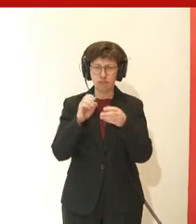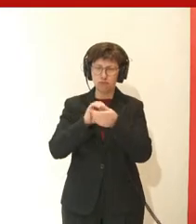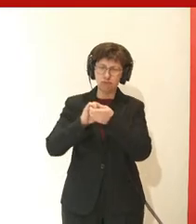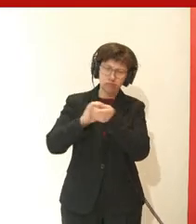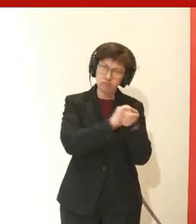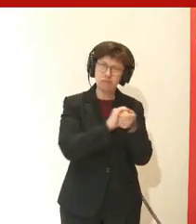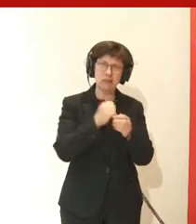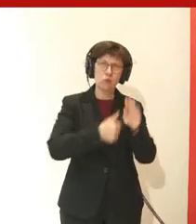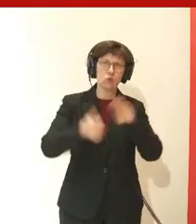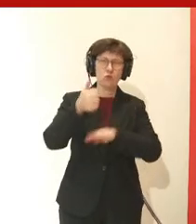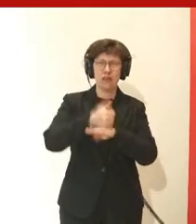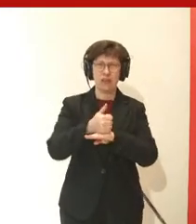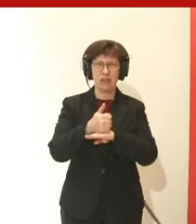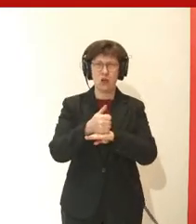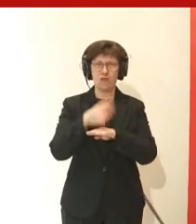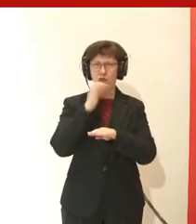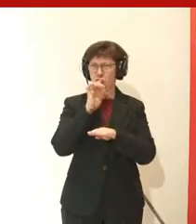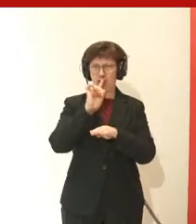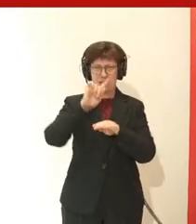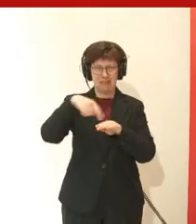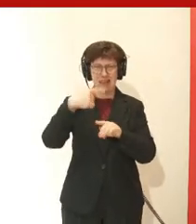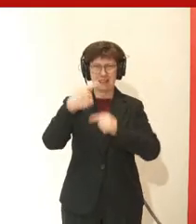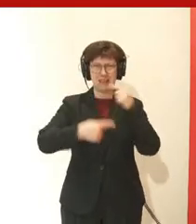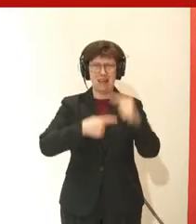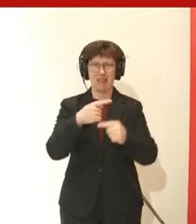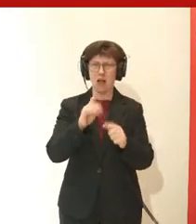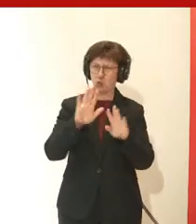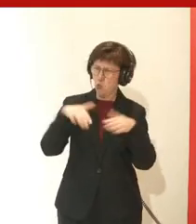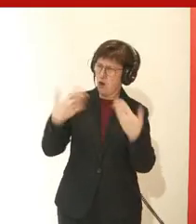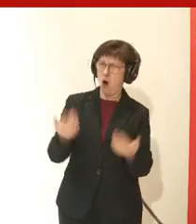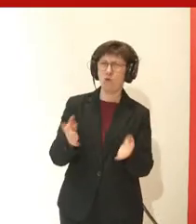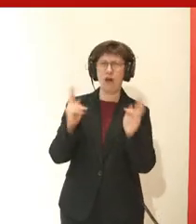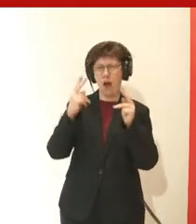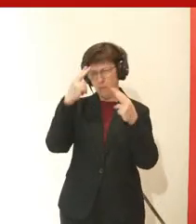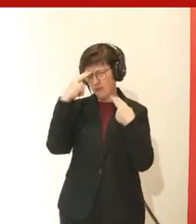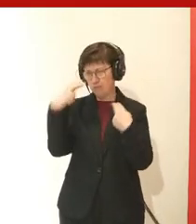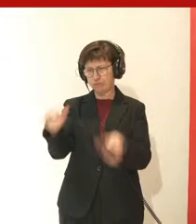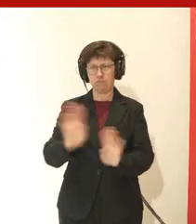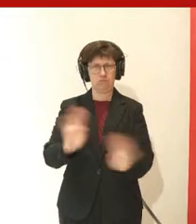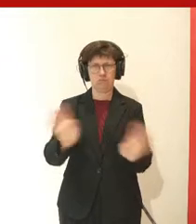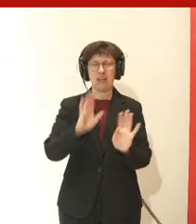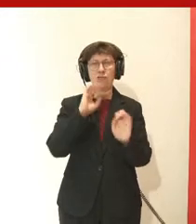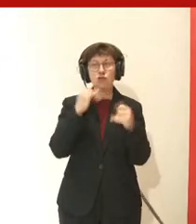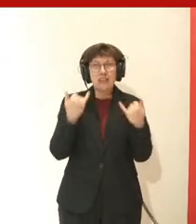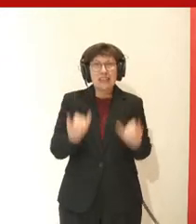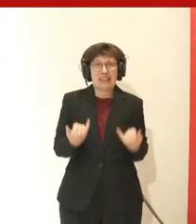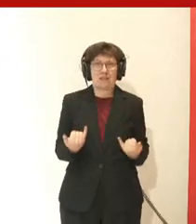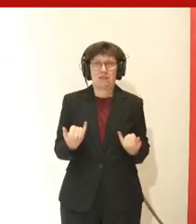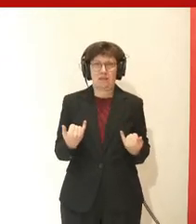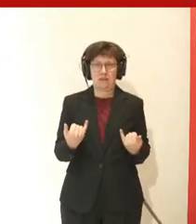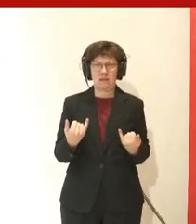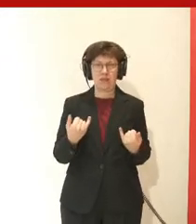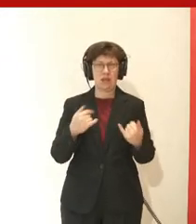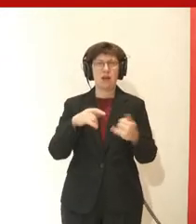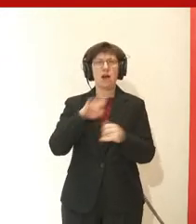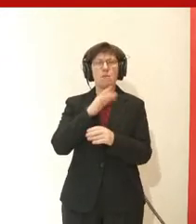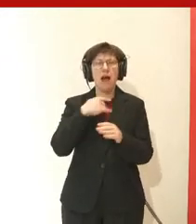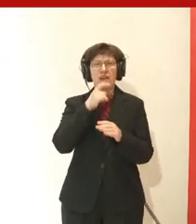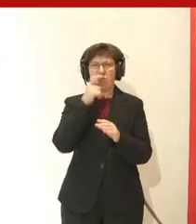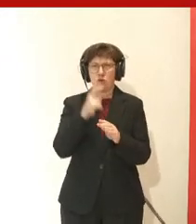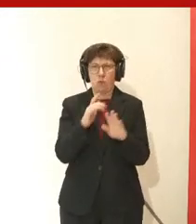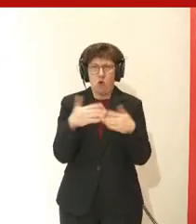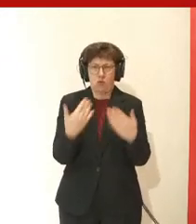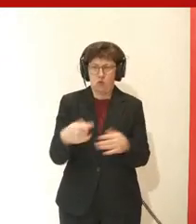ist und das wollen wir nicht den nächsten generationen als aufgabe hinterlassen sondern jetzt bewältigen auch das ist mein versprechen an